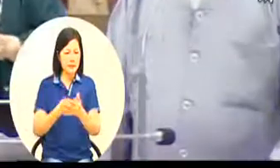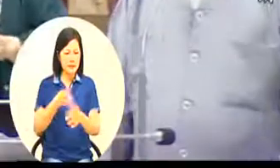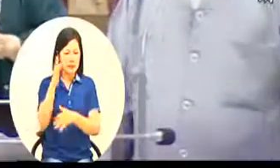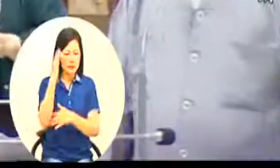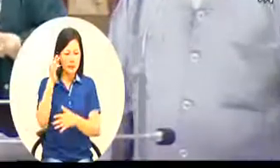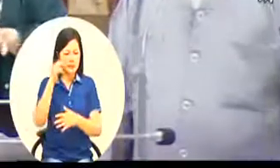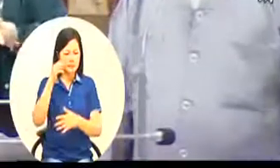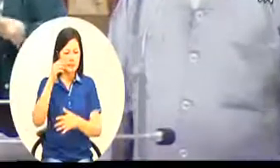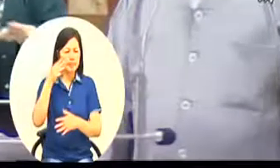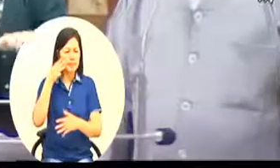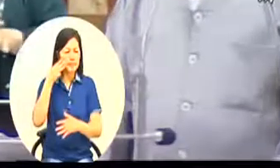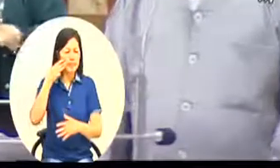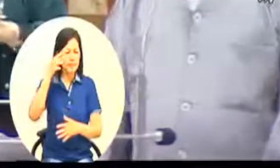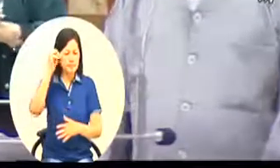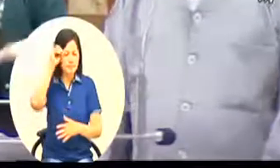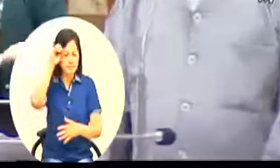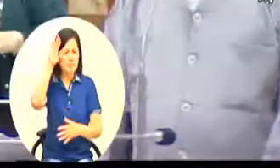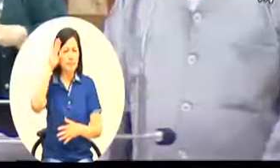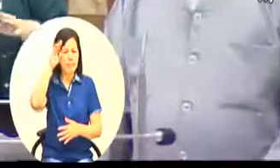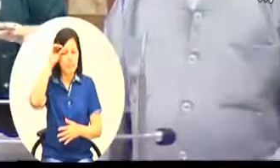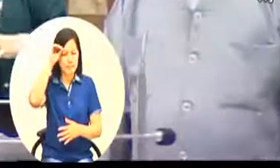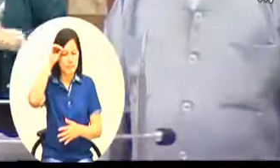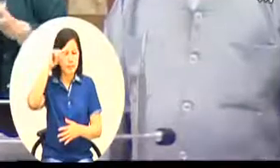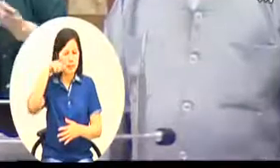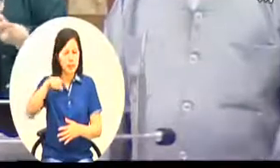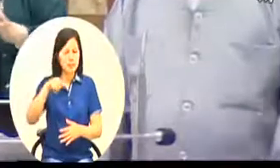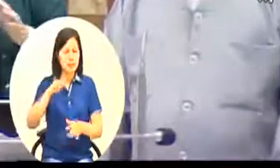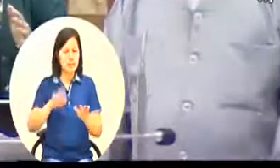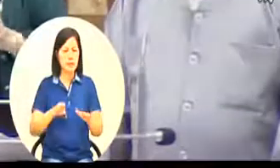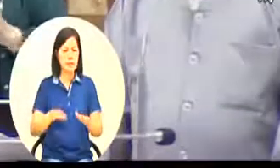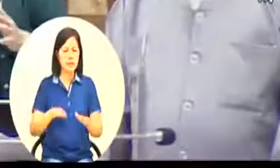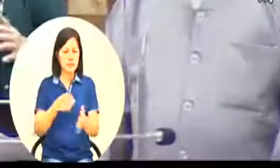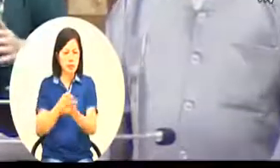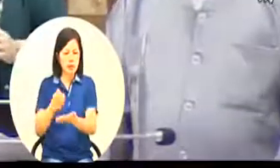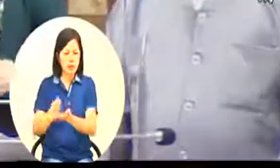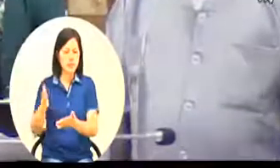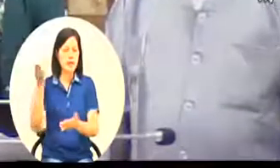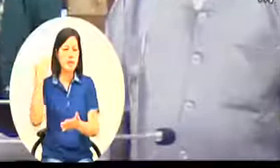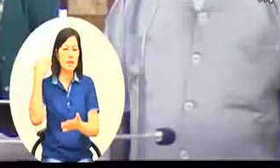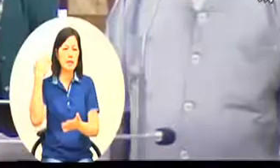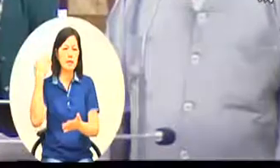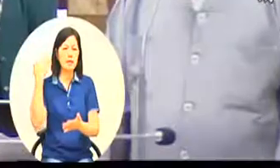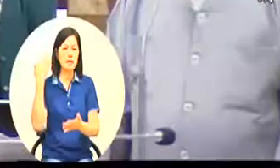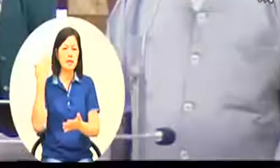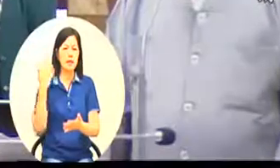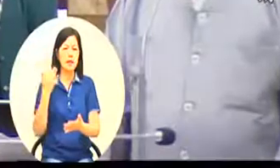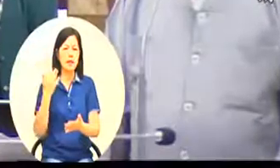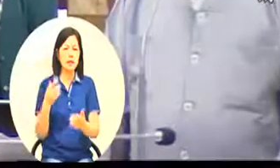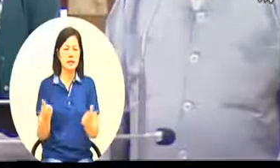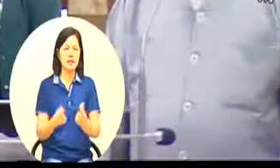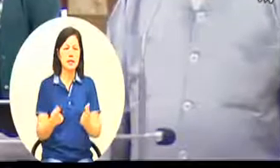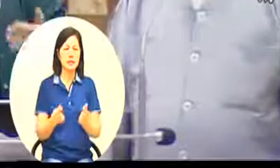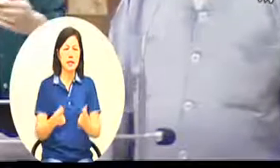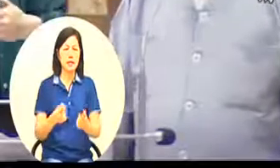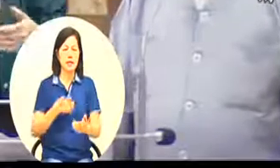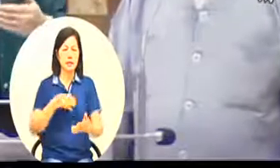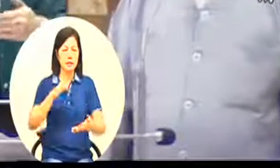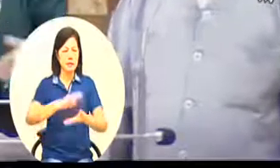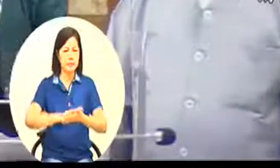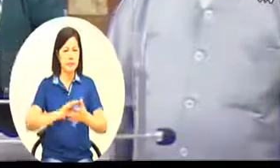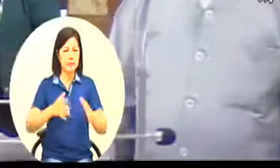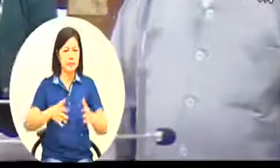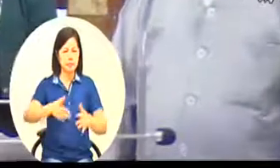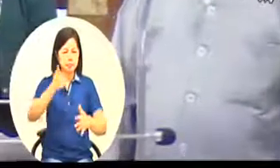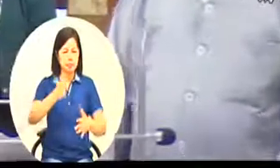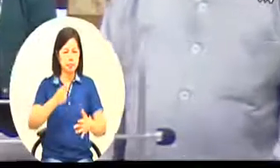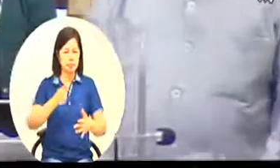智慧，啊，互今仔日来化解足侪过去，哦，有真侪亲像阿扁啊总统伫这个